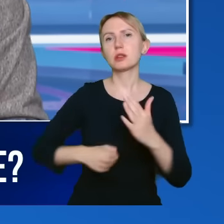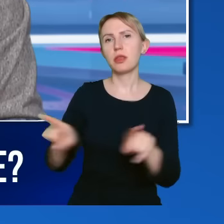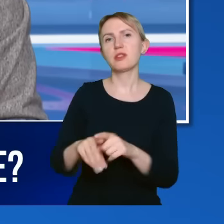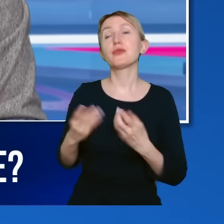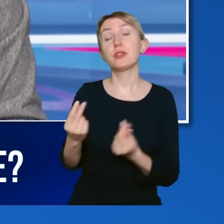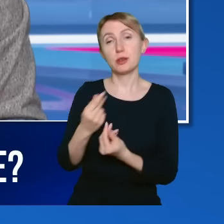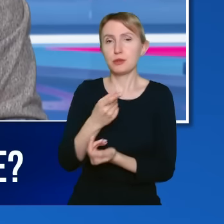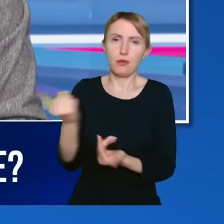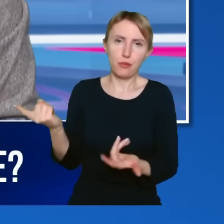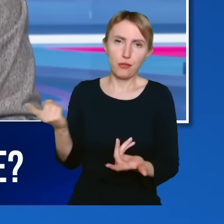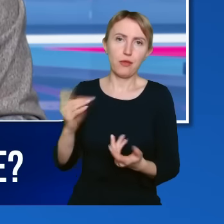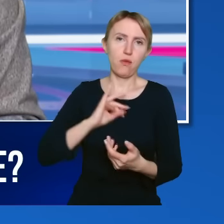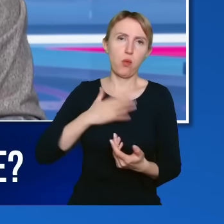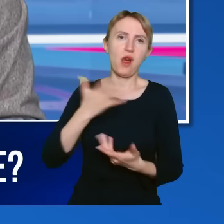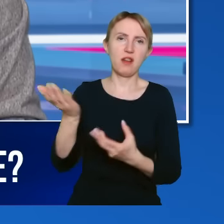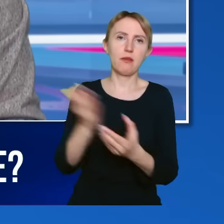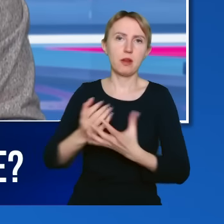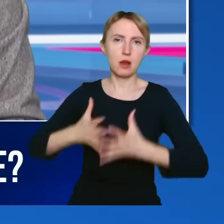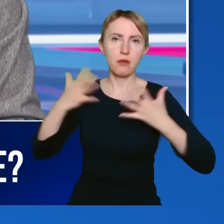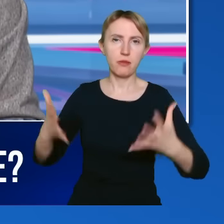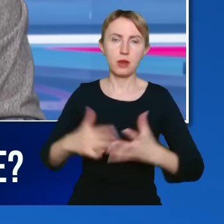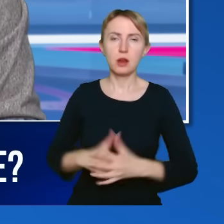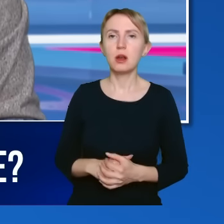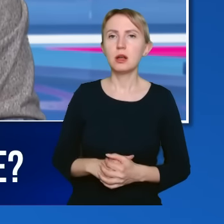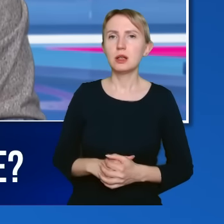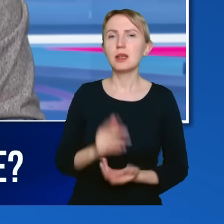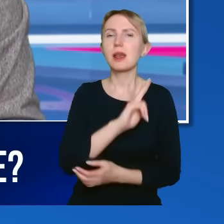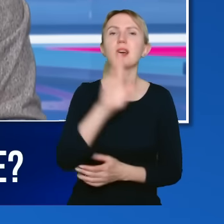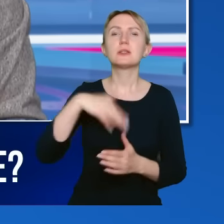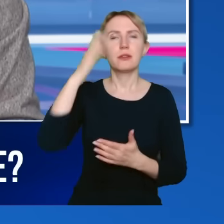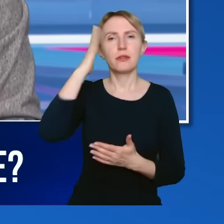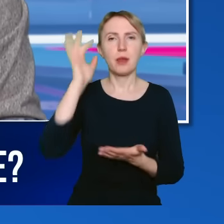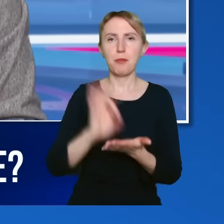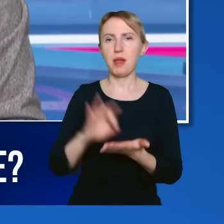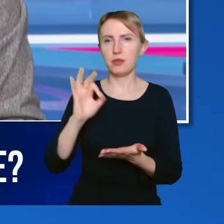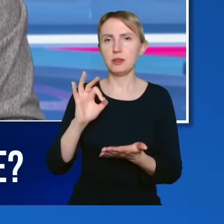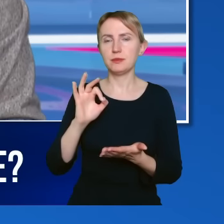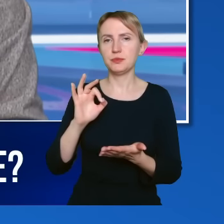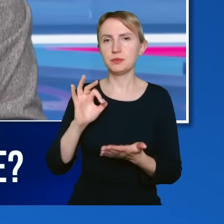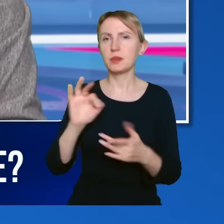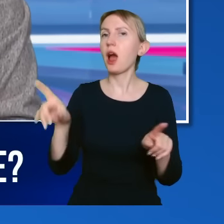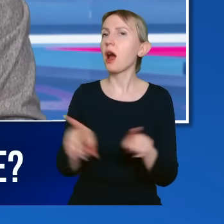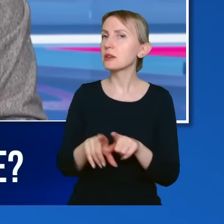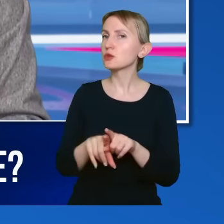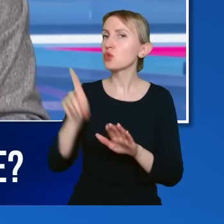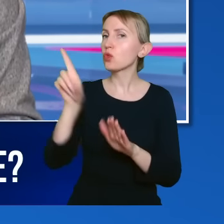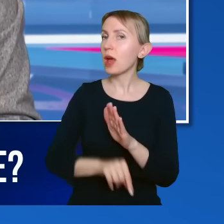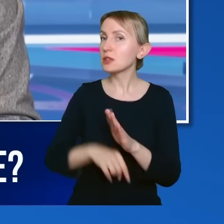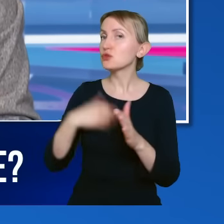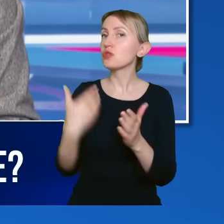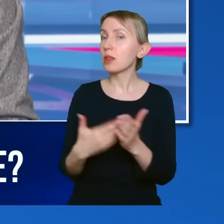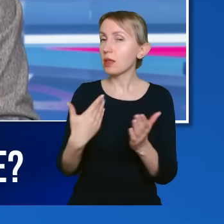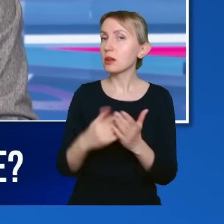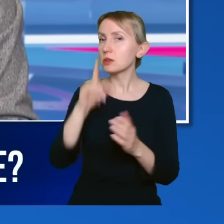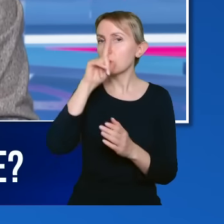przez właścicieli i tutaj chyba nikt nie ma co do tego wątpliwości, że też jest to tańsze właśnie dlatego, że ludzie chcą